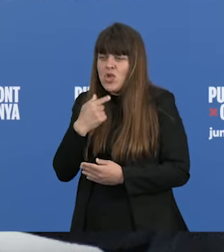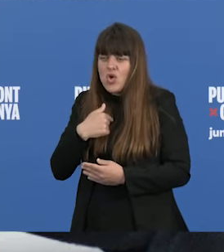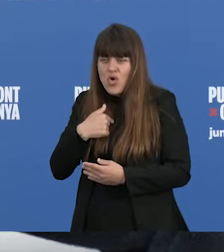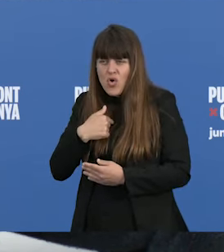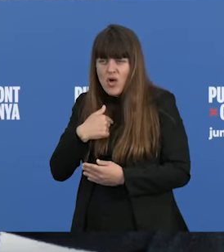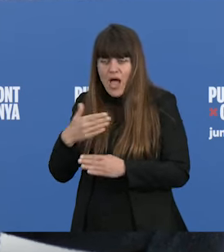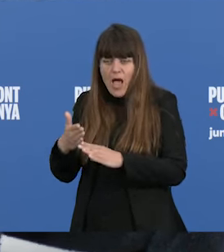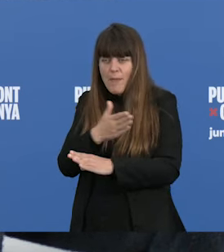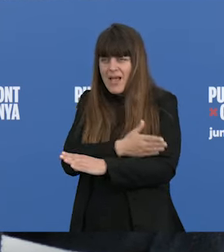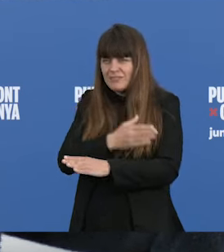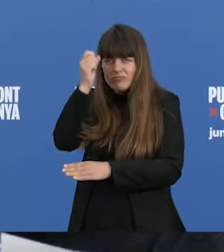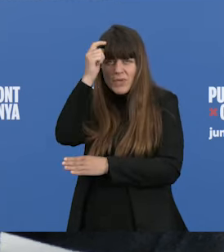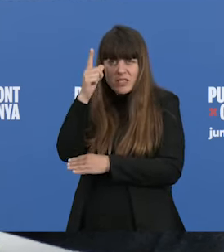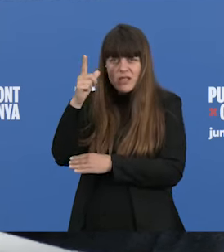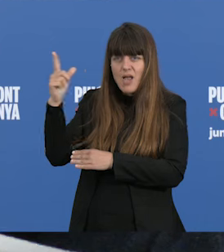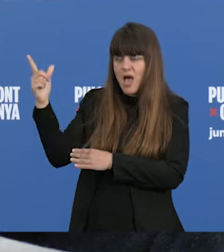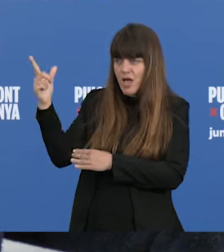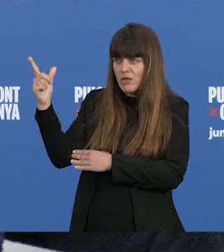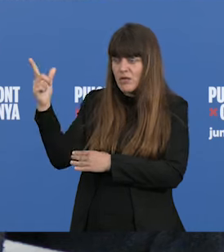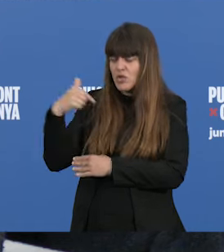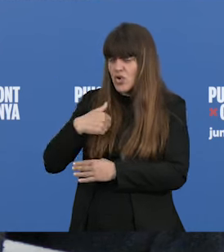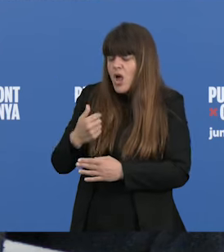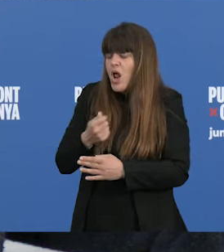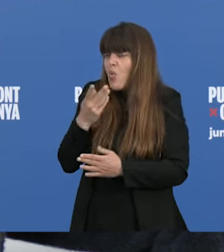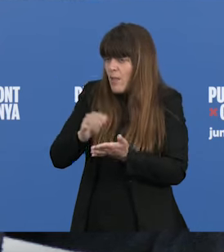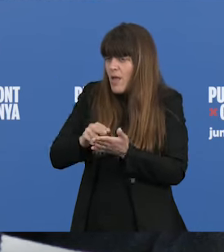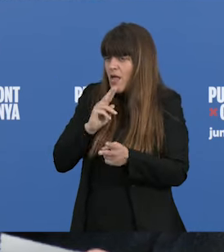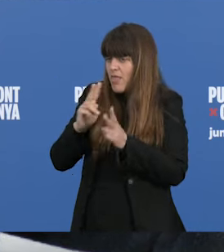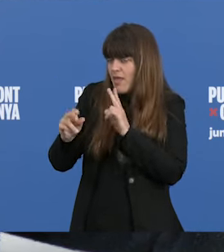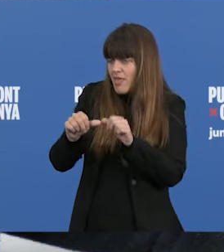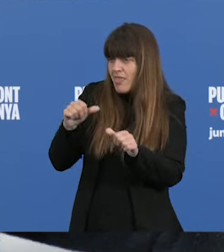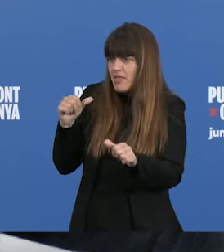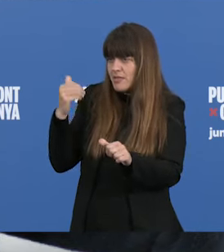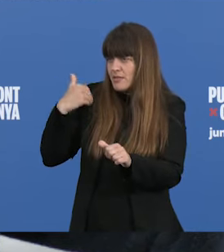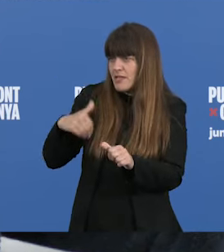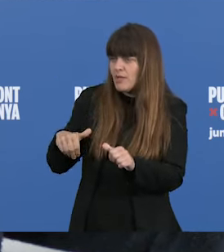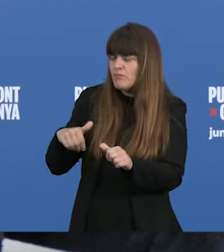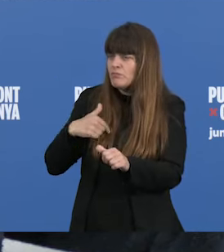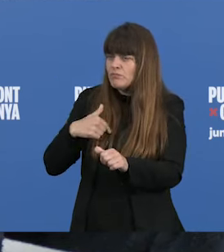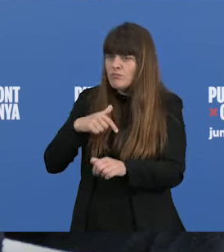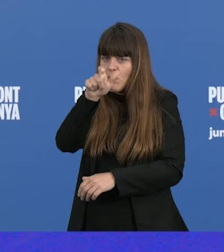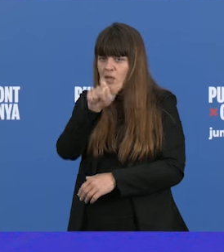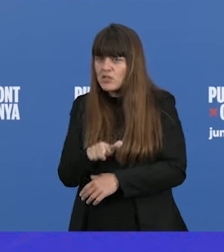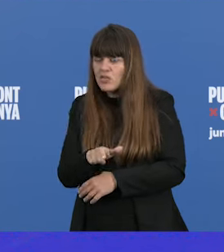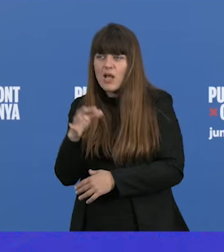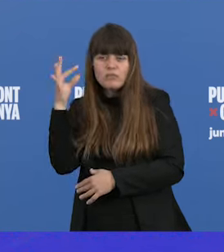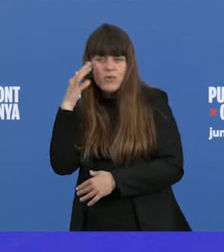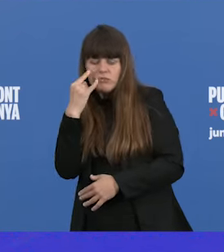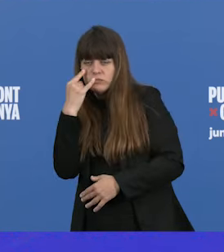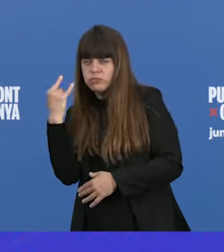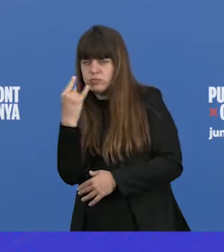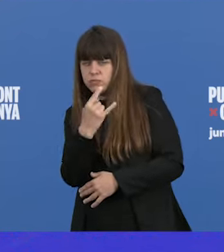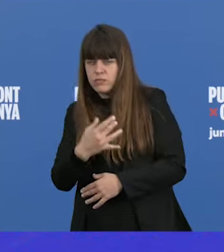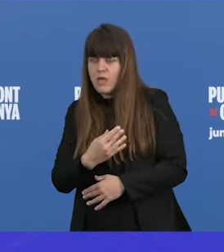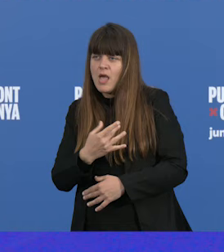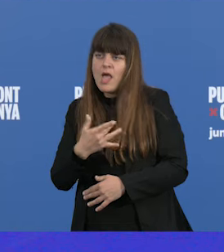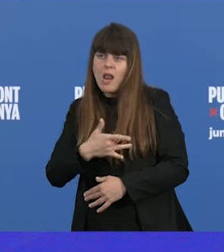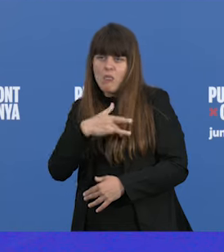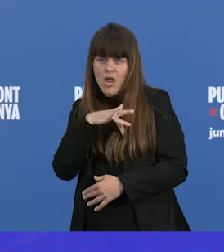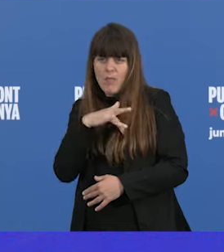entre altres coses, mai m'hauria imaginat, i m'haureu sentit dir alguna vegada, que podria enamorar-me i estar